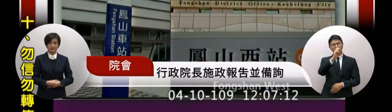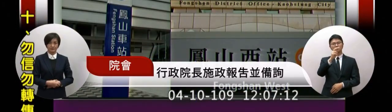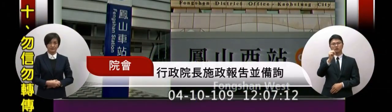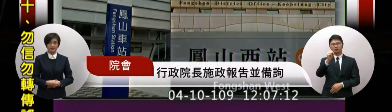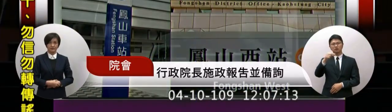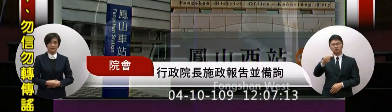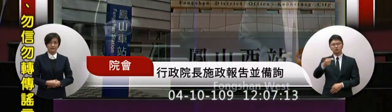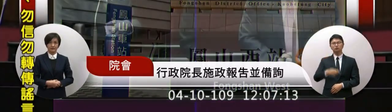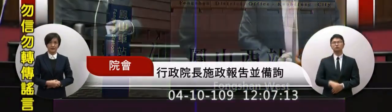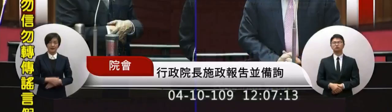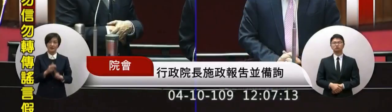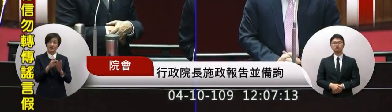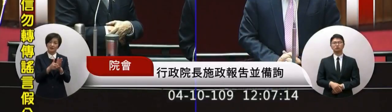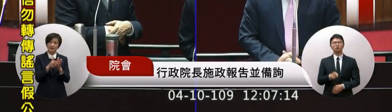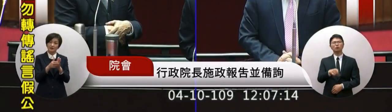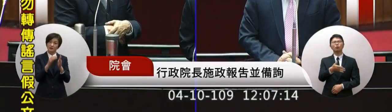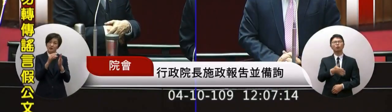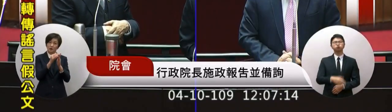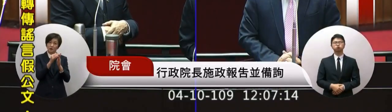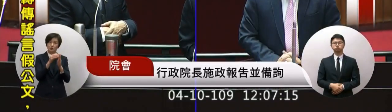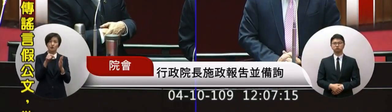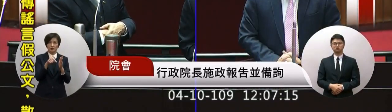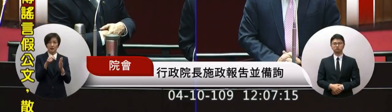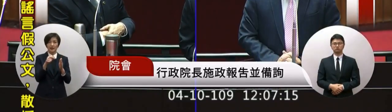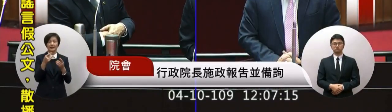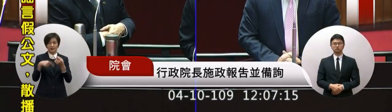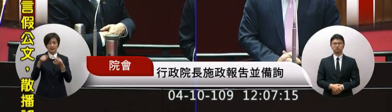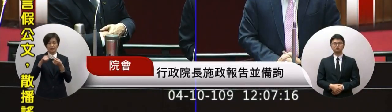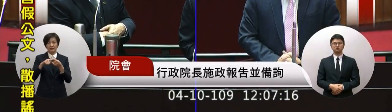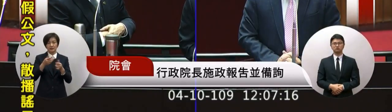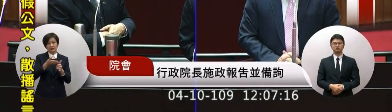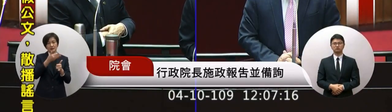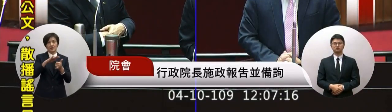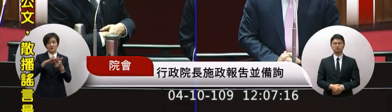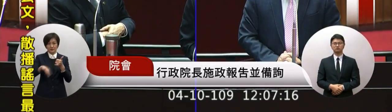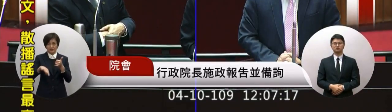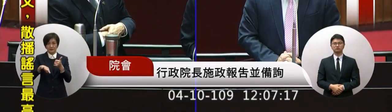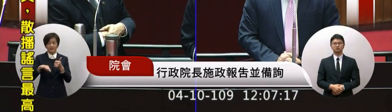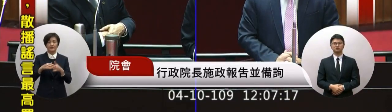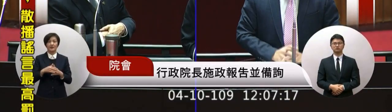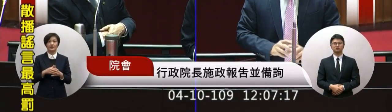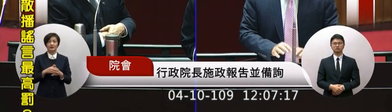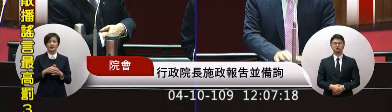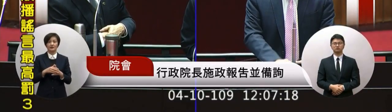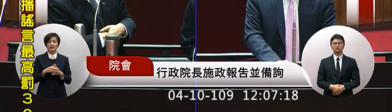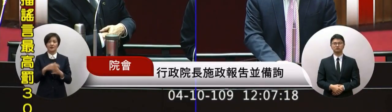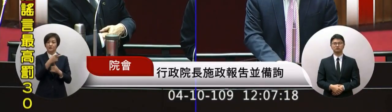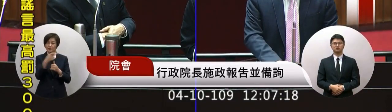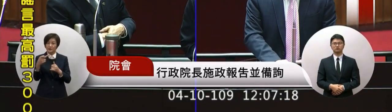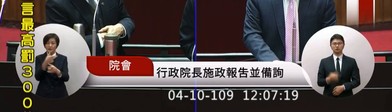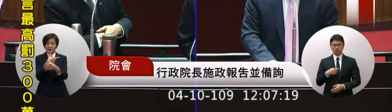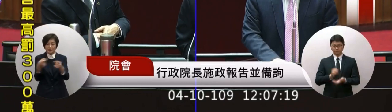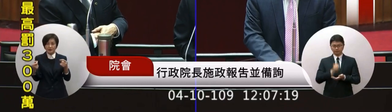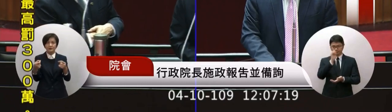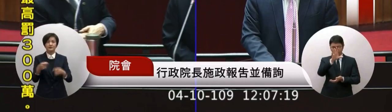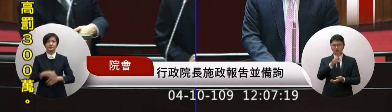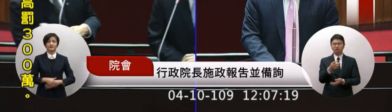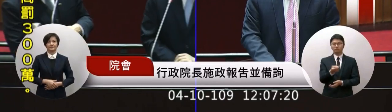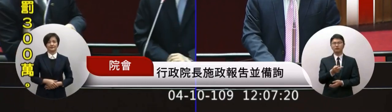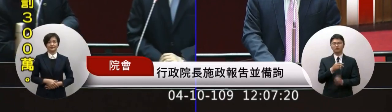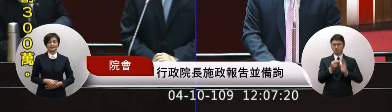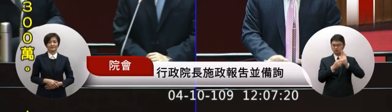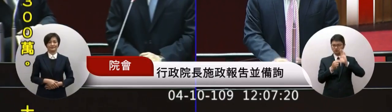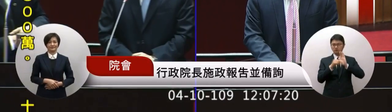铁道局啊， 是的， 它应该是南北，它就是用一套。就是拼音的方法。 我跟部长跟院长报告一下了